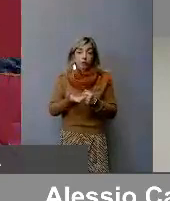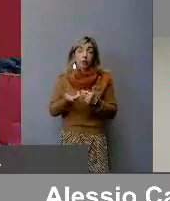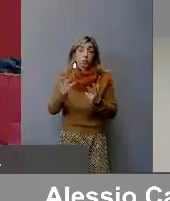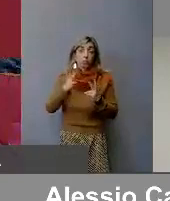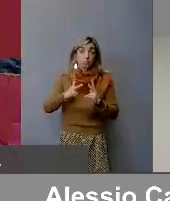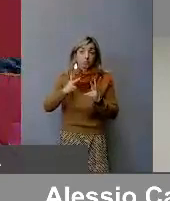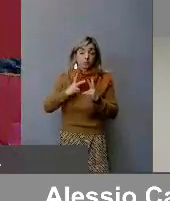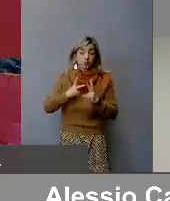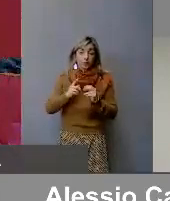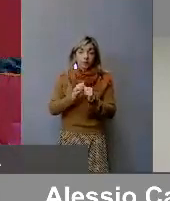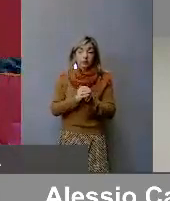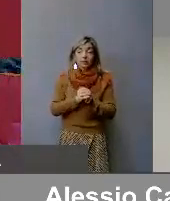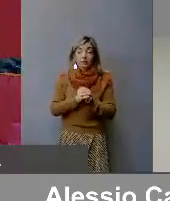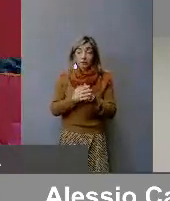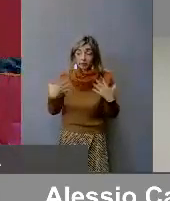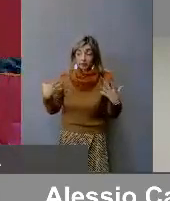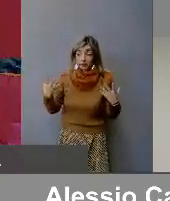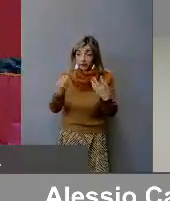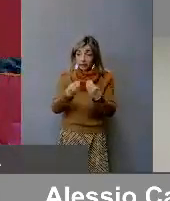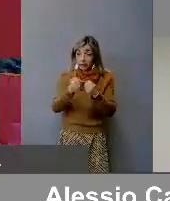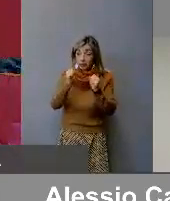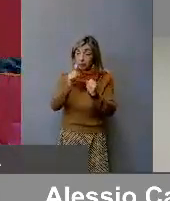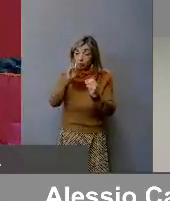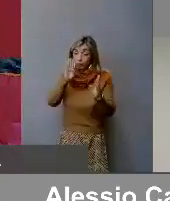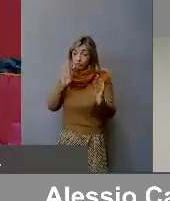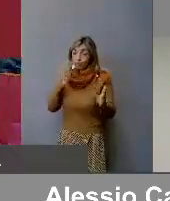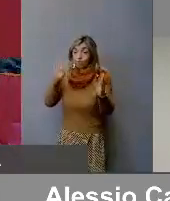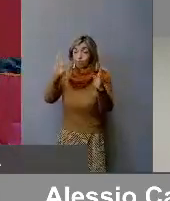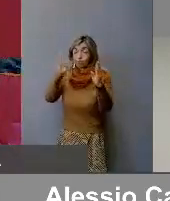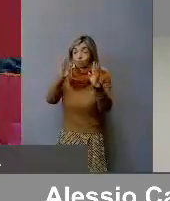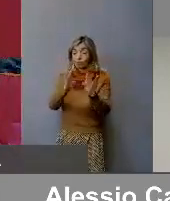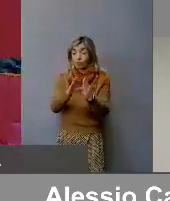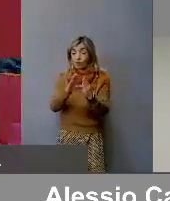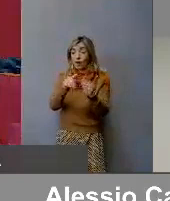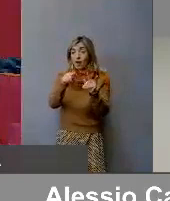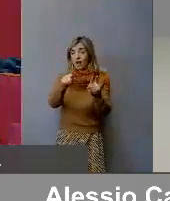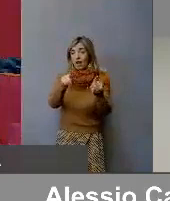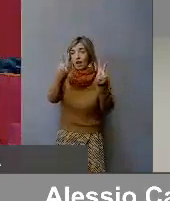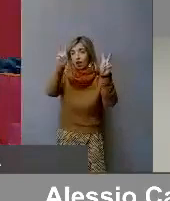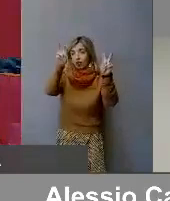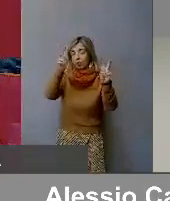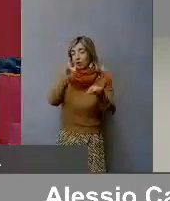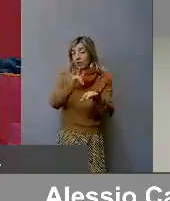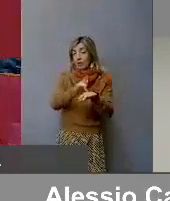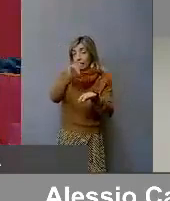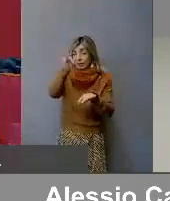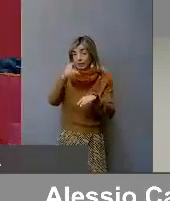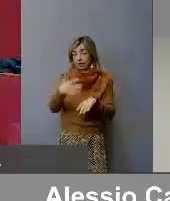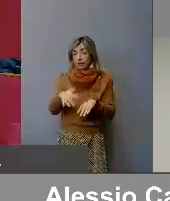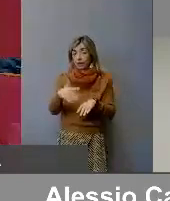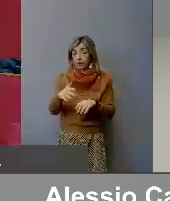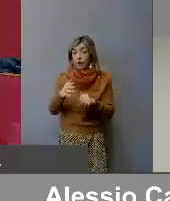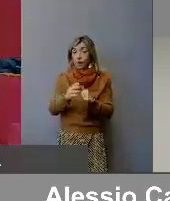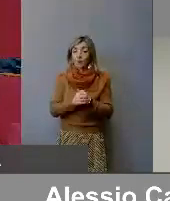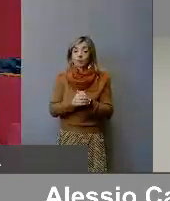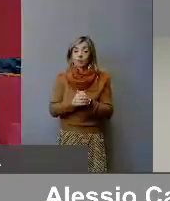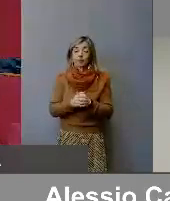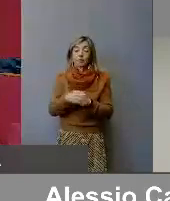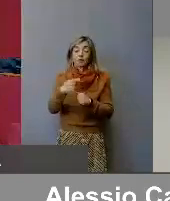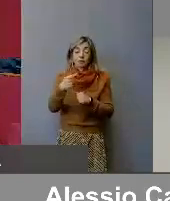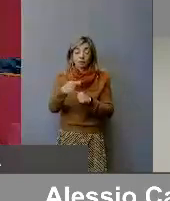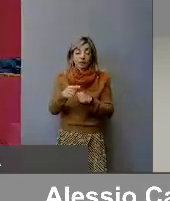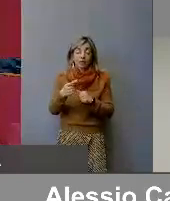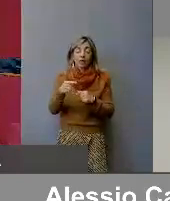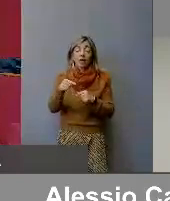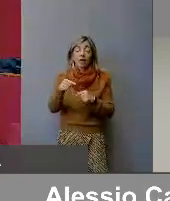possa affrontare insieme in maniera trasversale un tema delicatissimo insomma considerando la situazione delicatissima